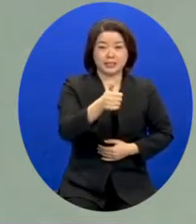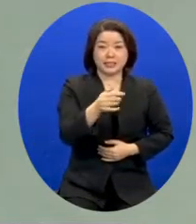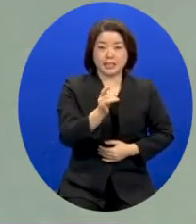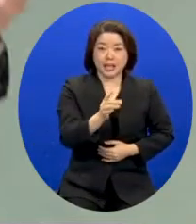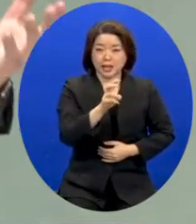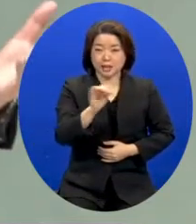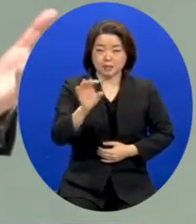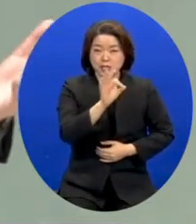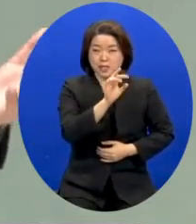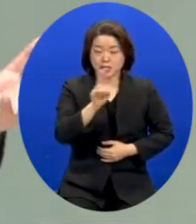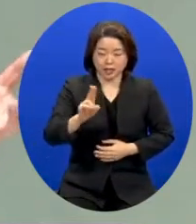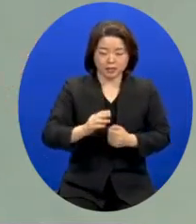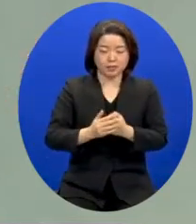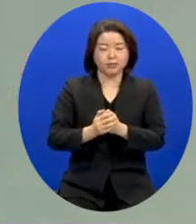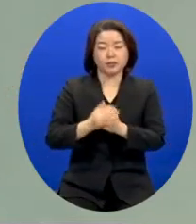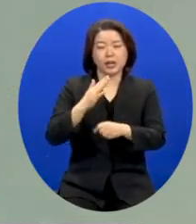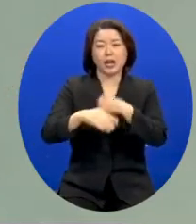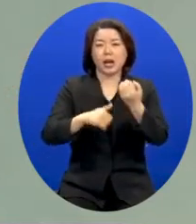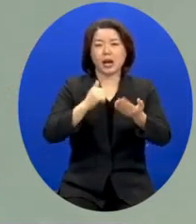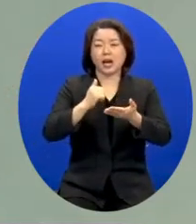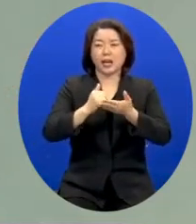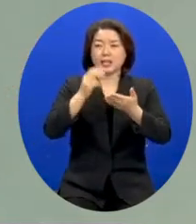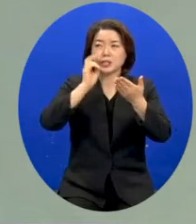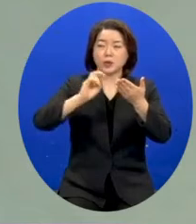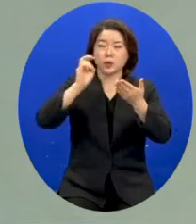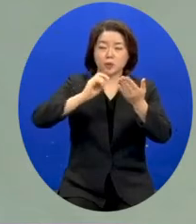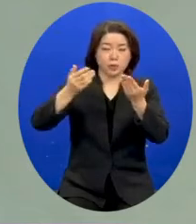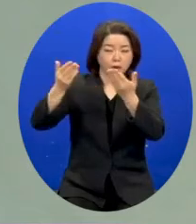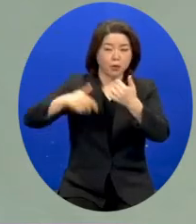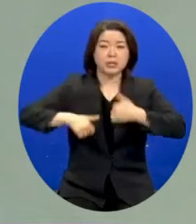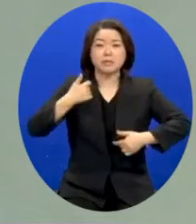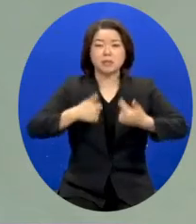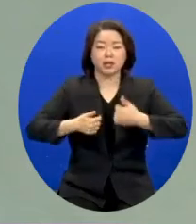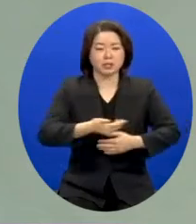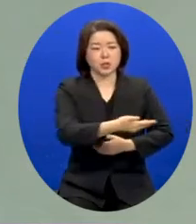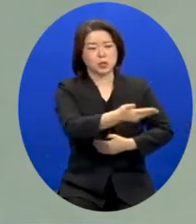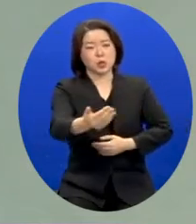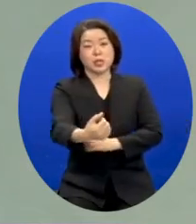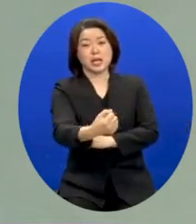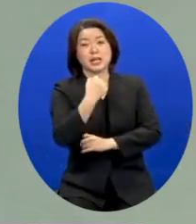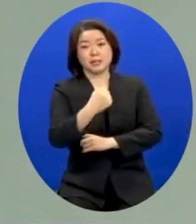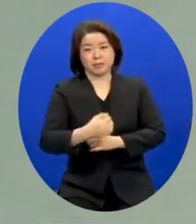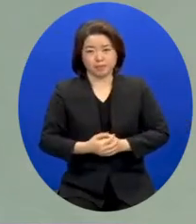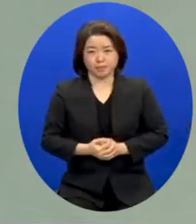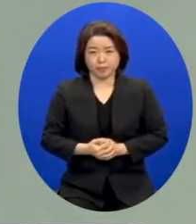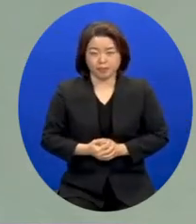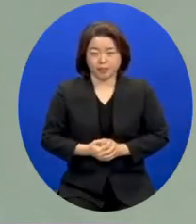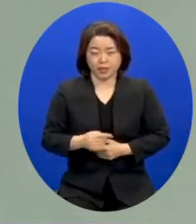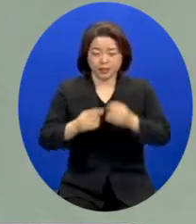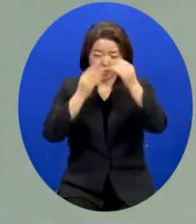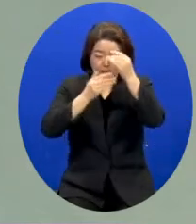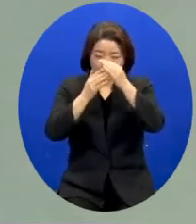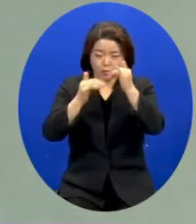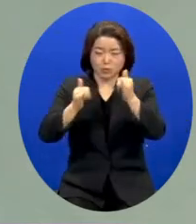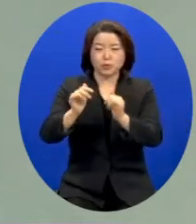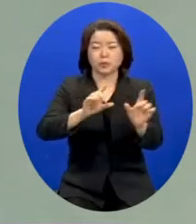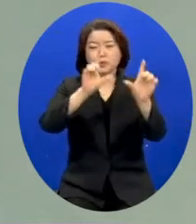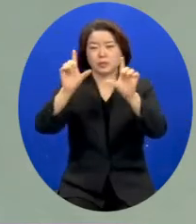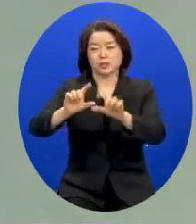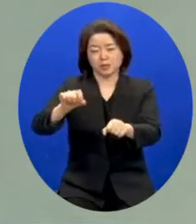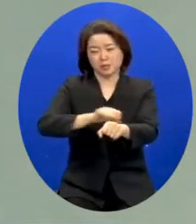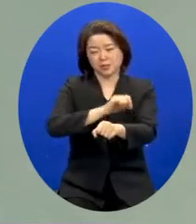하나님을 여호와를 기뻐하는 것이 너희의 힘이라. 이것이 바로 성도들의 삶의 특징입니다.